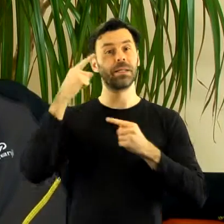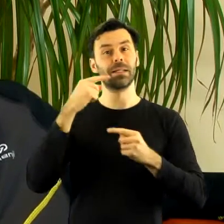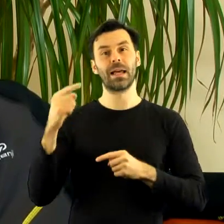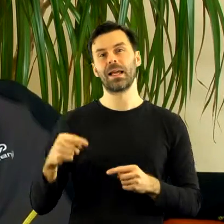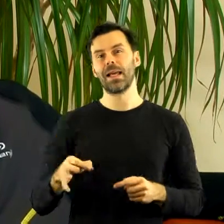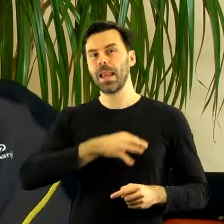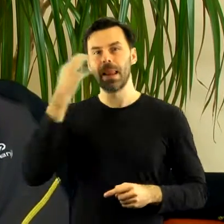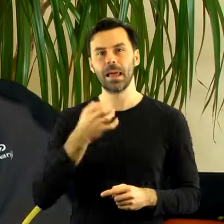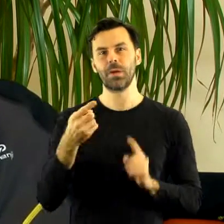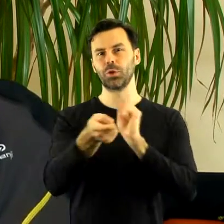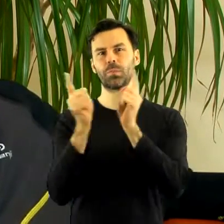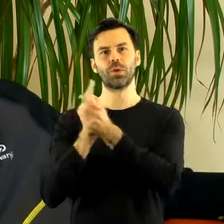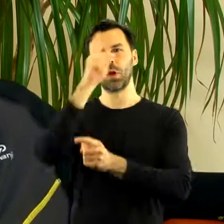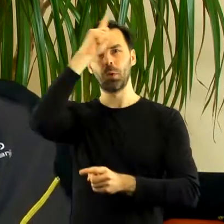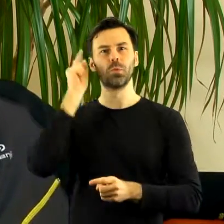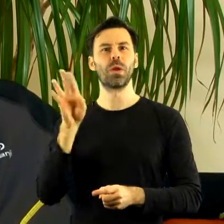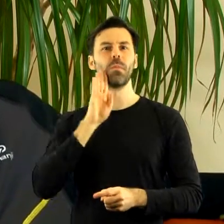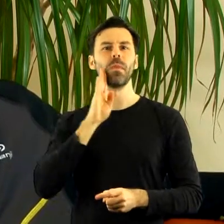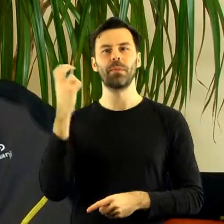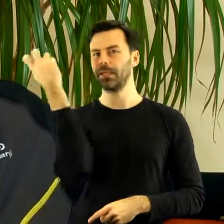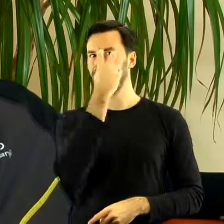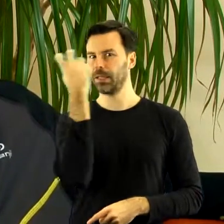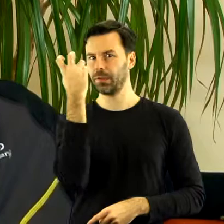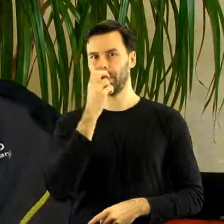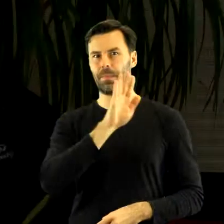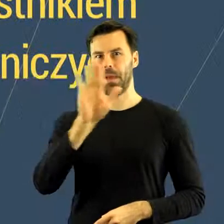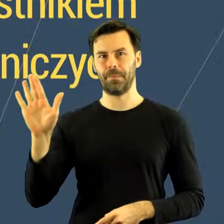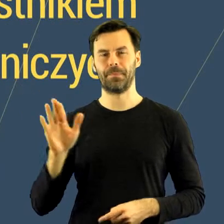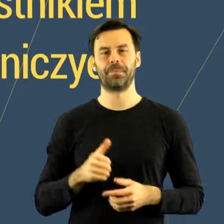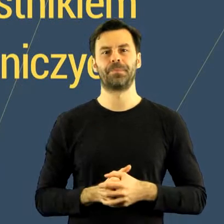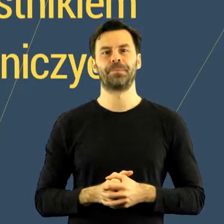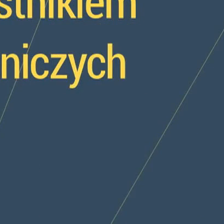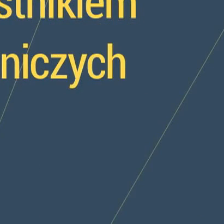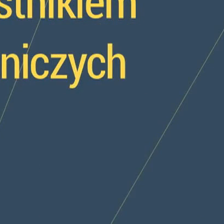że największą wartością jest spotykanie się z ludźmi, którzy mają podobne zainteresowania.